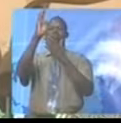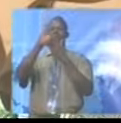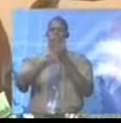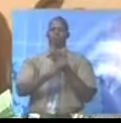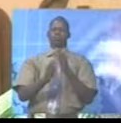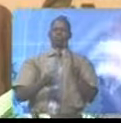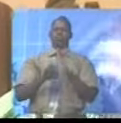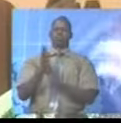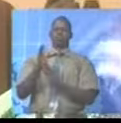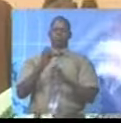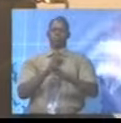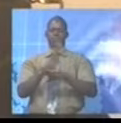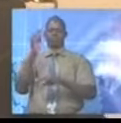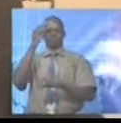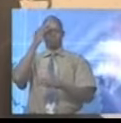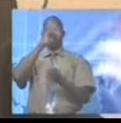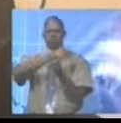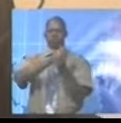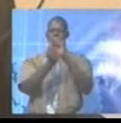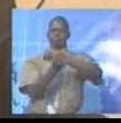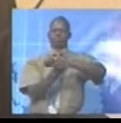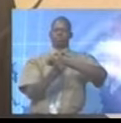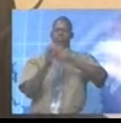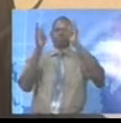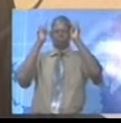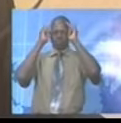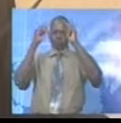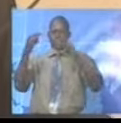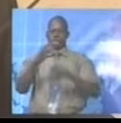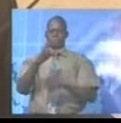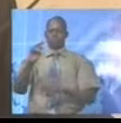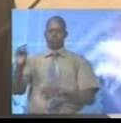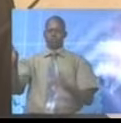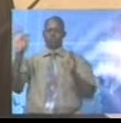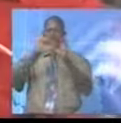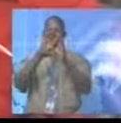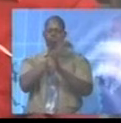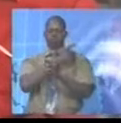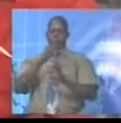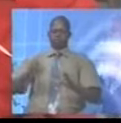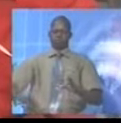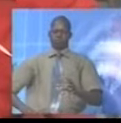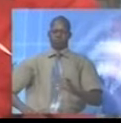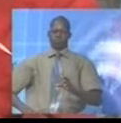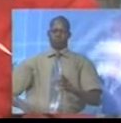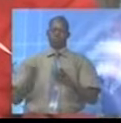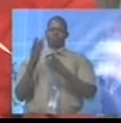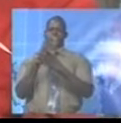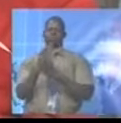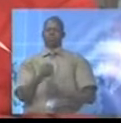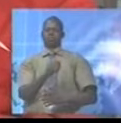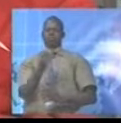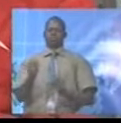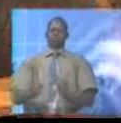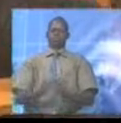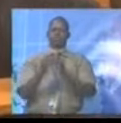2013 en conseil des ministres, il remplace le professeur Gérard Segeda, élu député le 2 décembre 2012. Entre autres défis, le